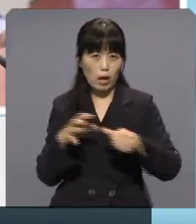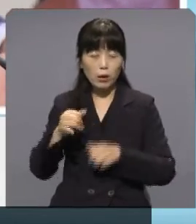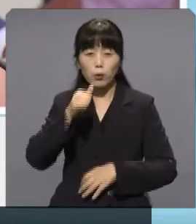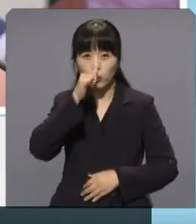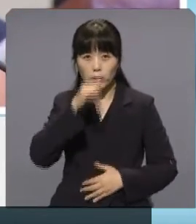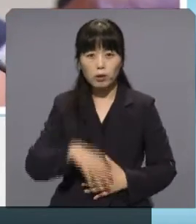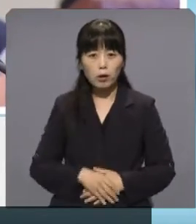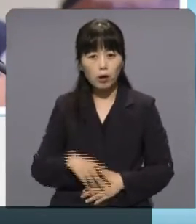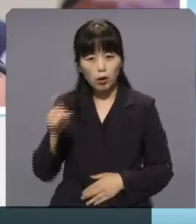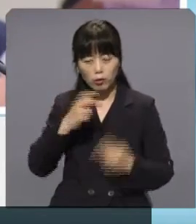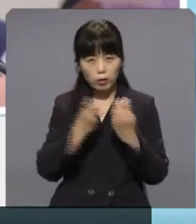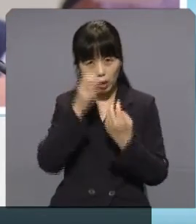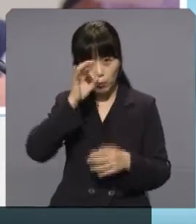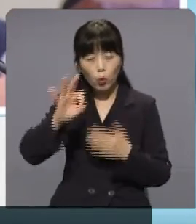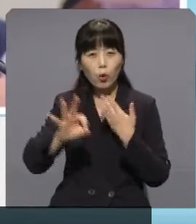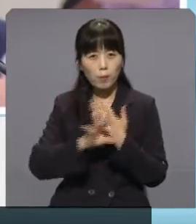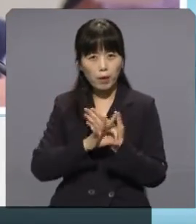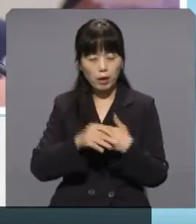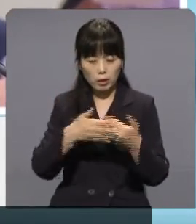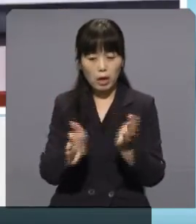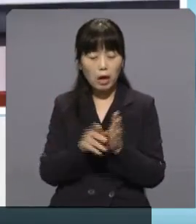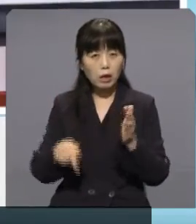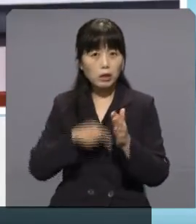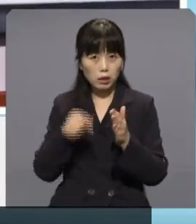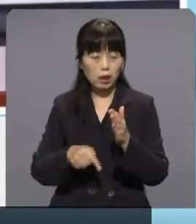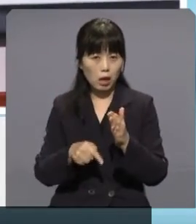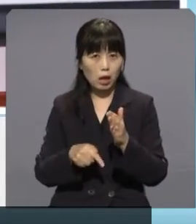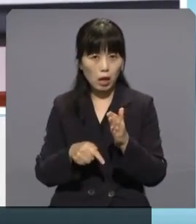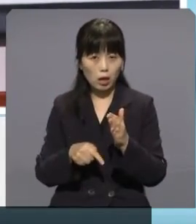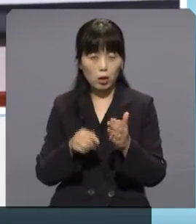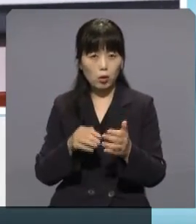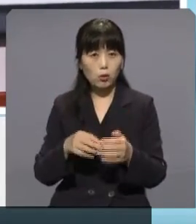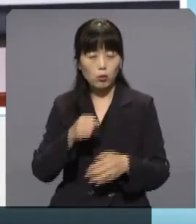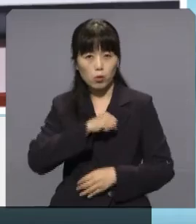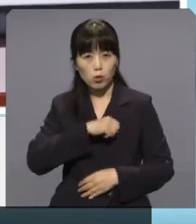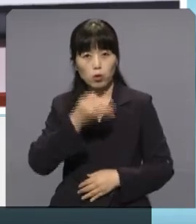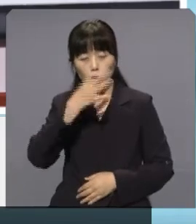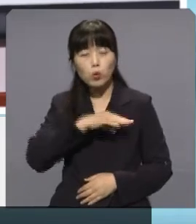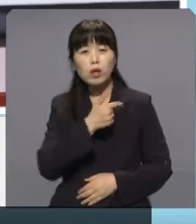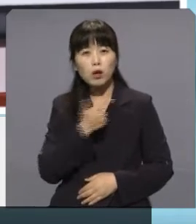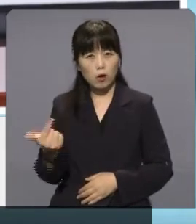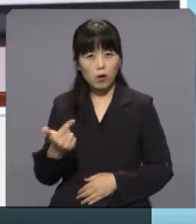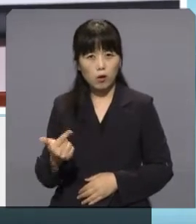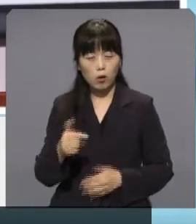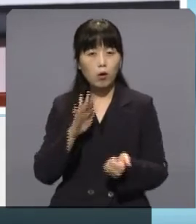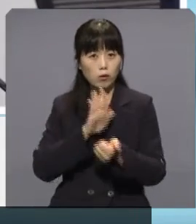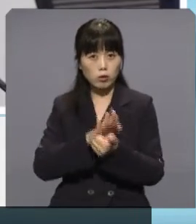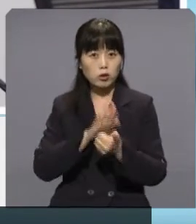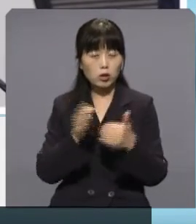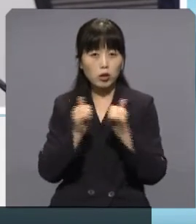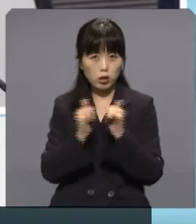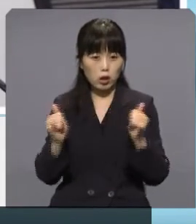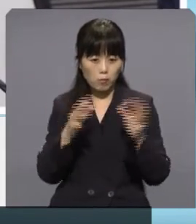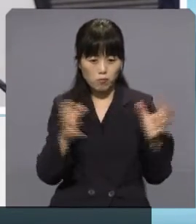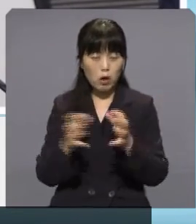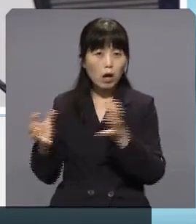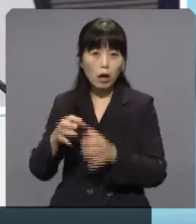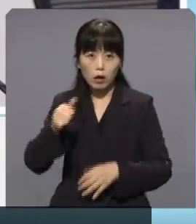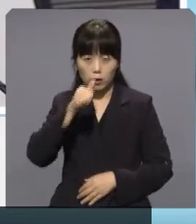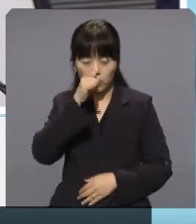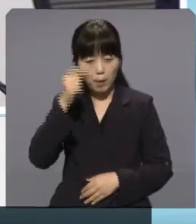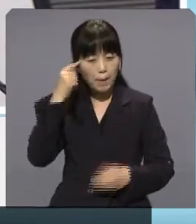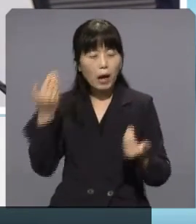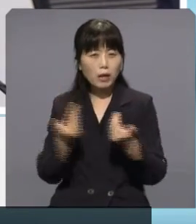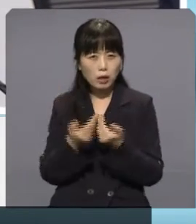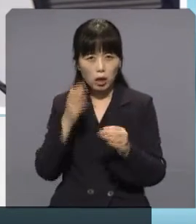어떻게 보면 당내 선거에서는 유리할 수 있어요. 예. 왜냐하면 지지자들 입장에서는 충분히 그게 어필될 수 있는 거거든요. 뭐 반대 진영이 있는 분들이나